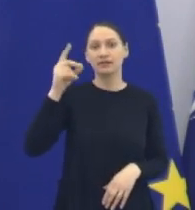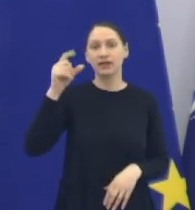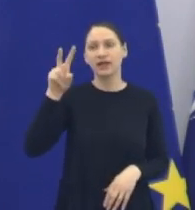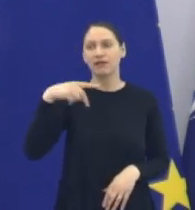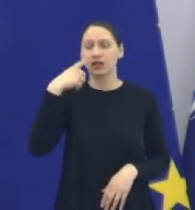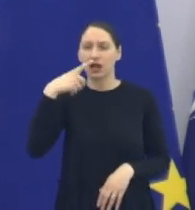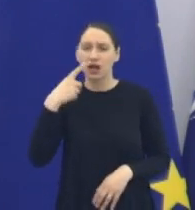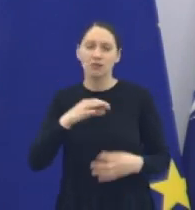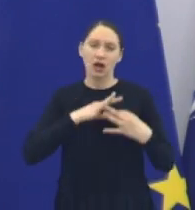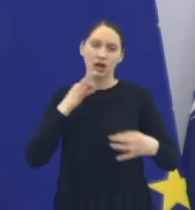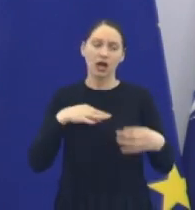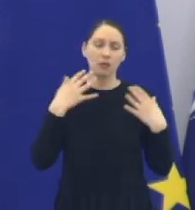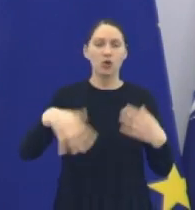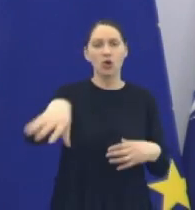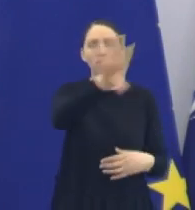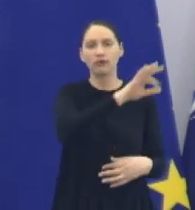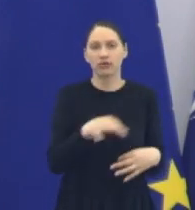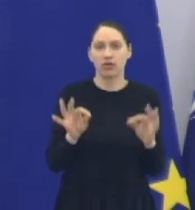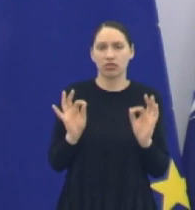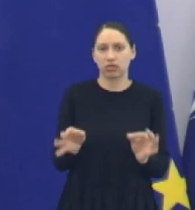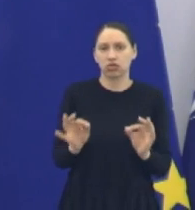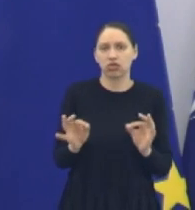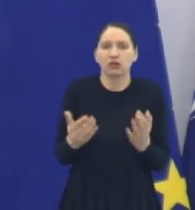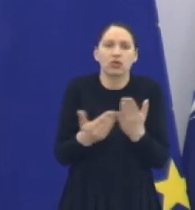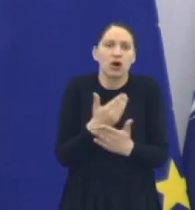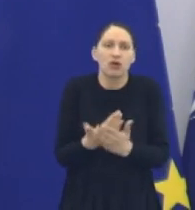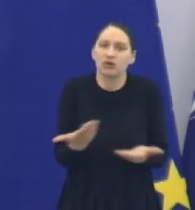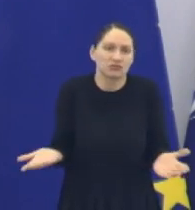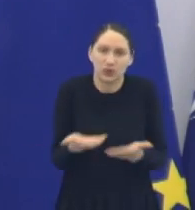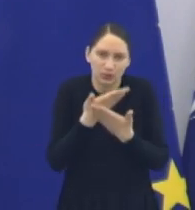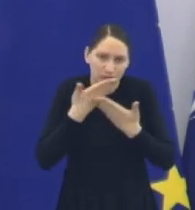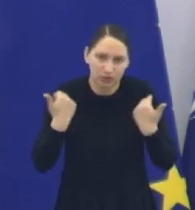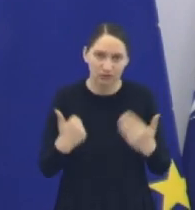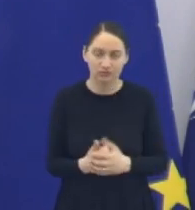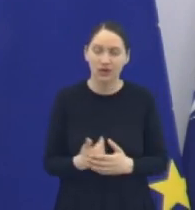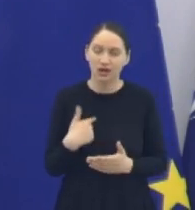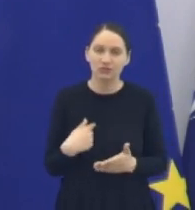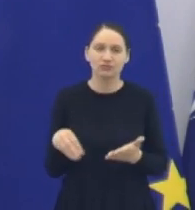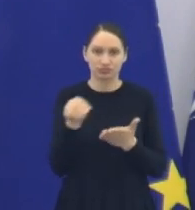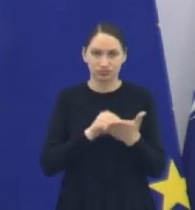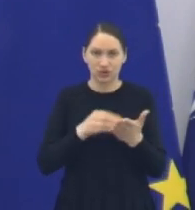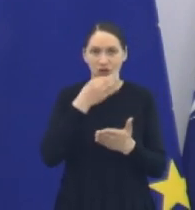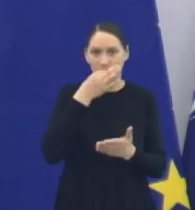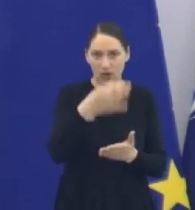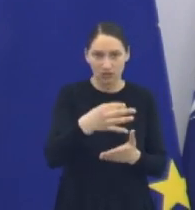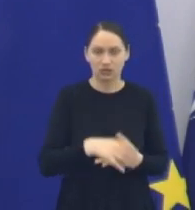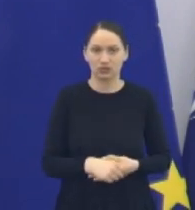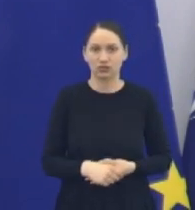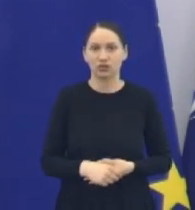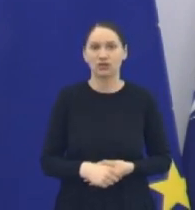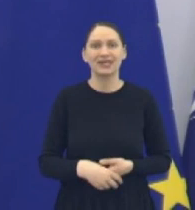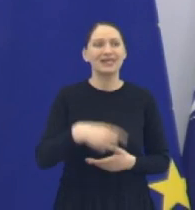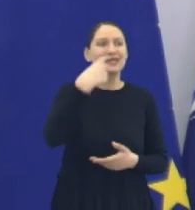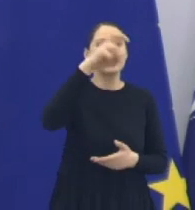esame pripratę. Nieko čia ypatingai naujo nėra. Dar kartą kartoju, kad Rusija nespręs